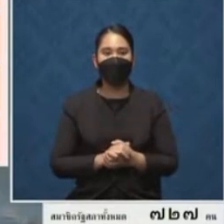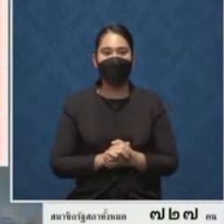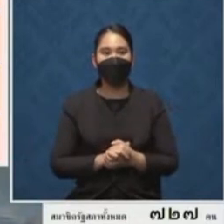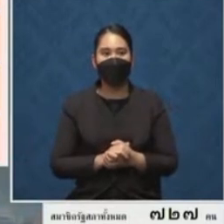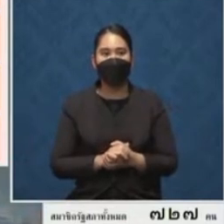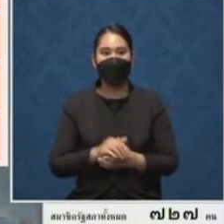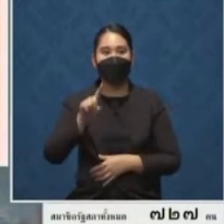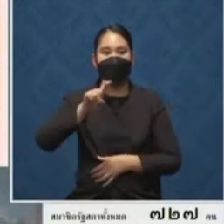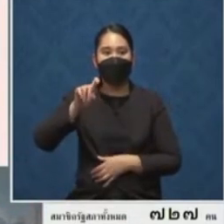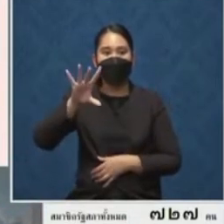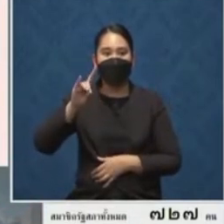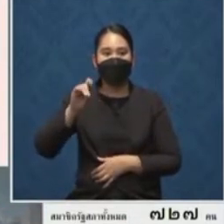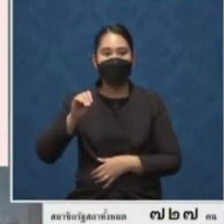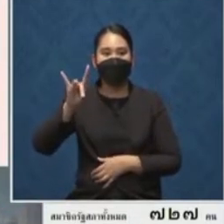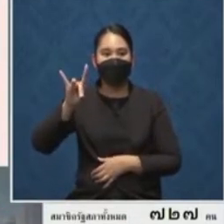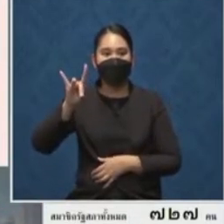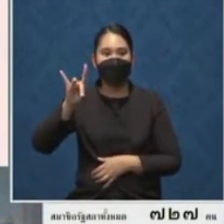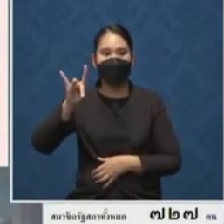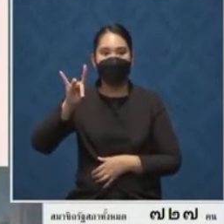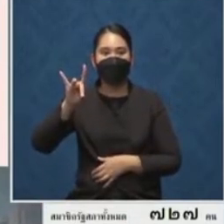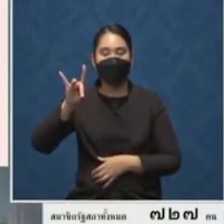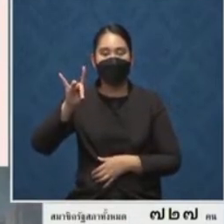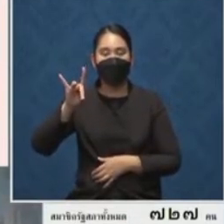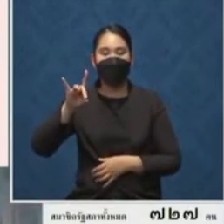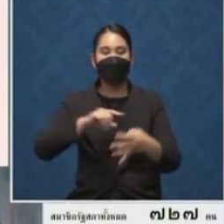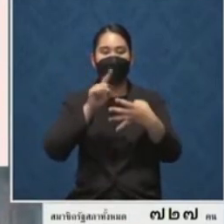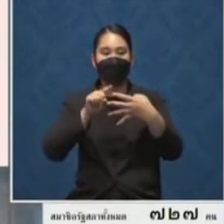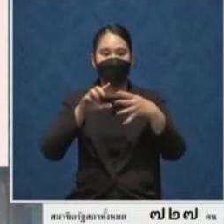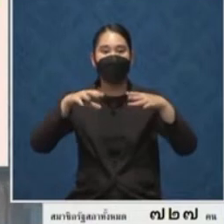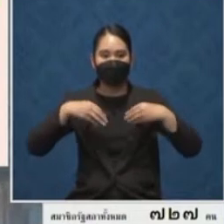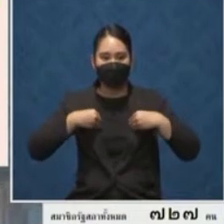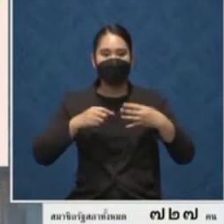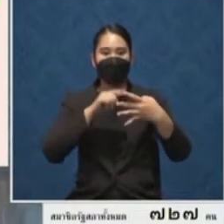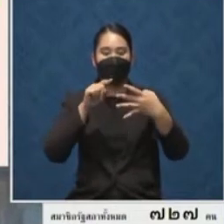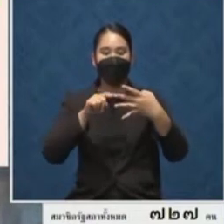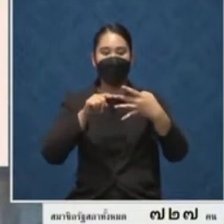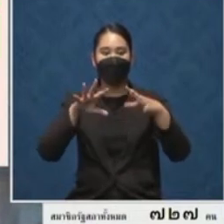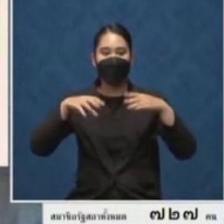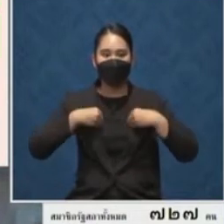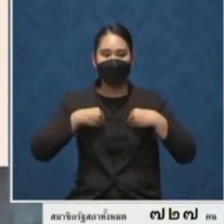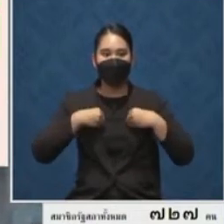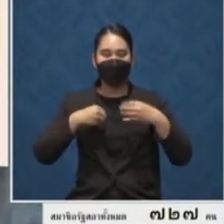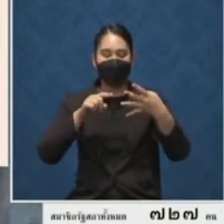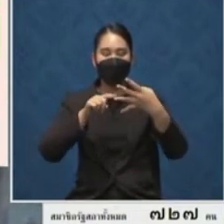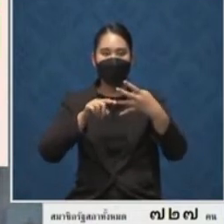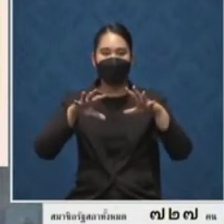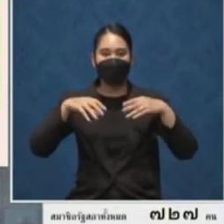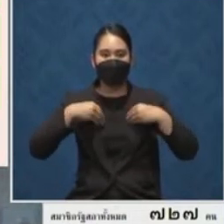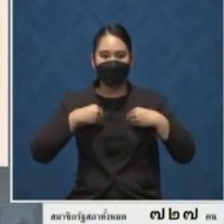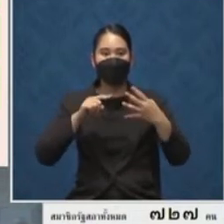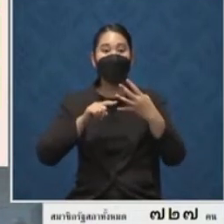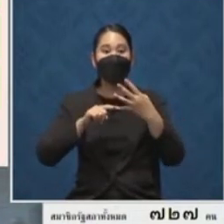188นายตีใหญ่พูนศรีธนากูล 1รับหลักการ2รับหลักการ3รับหลักการ4รับหลักการ